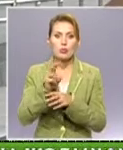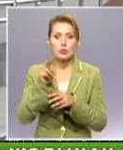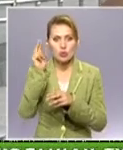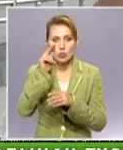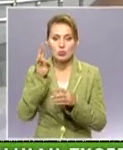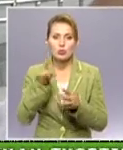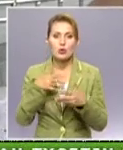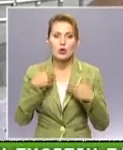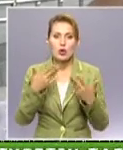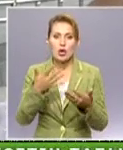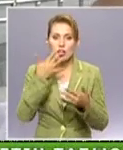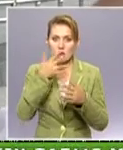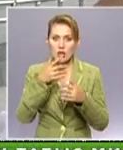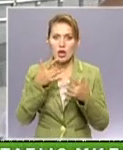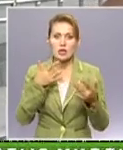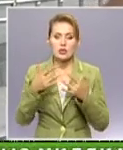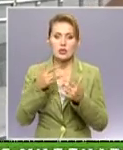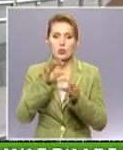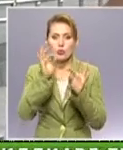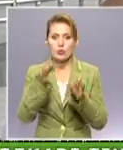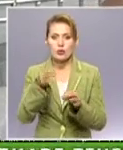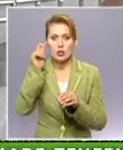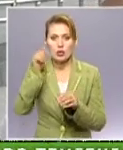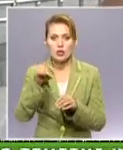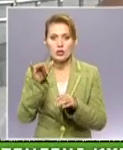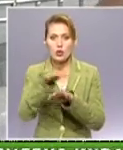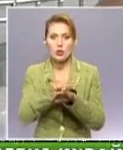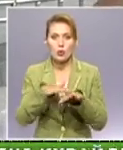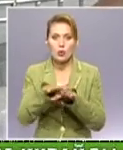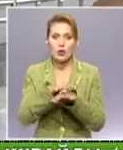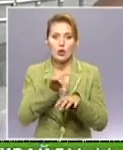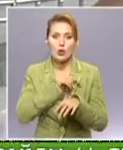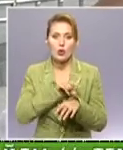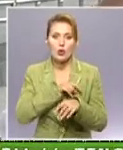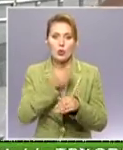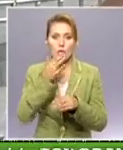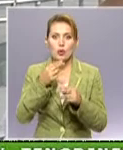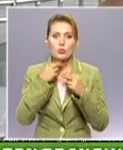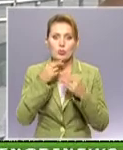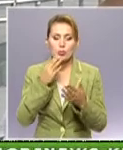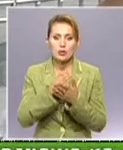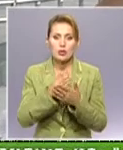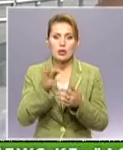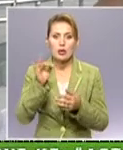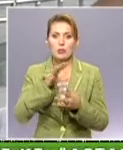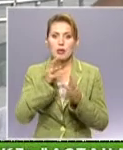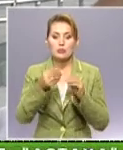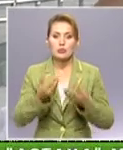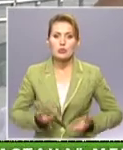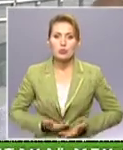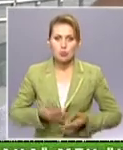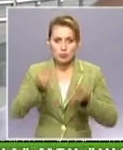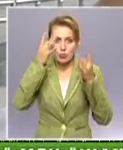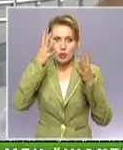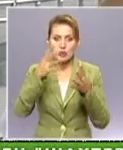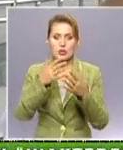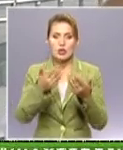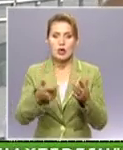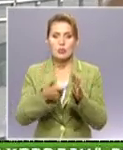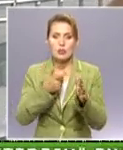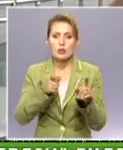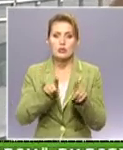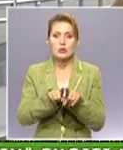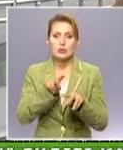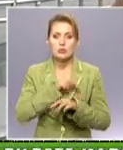керек. Көбінесе шетелдің әртістері өнер көрсетуге келсе, жұртшылықтың көңілі соларға ауып кетеді. Десе де біз тұрғындарды мәдени ошақтарға тарту